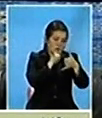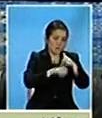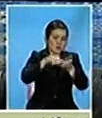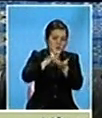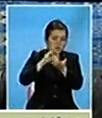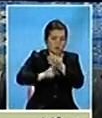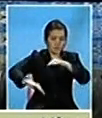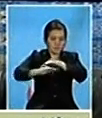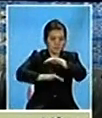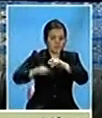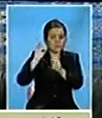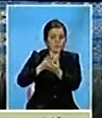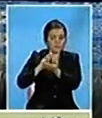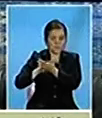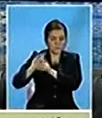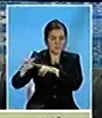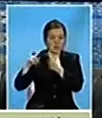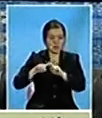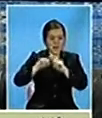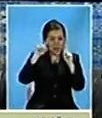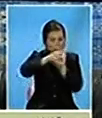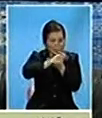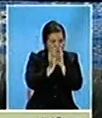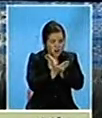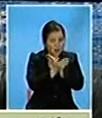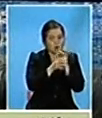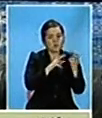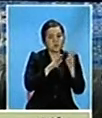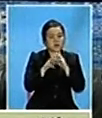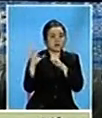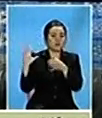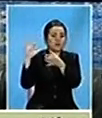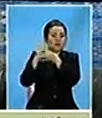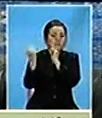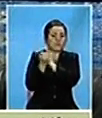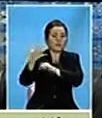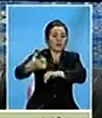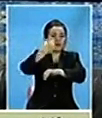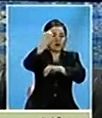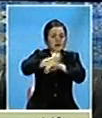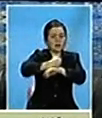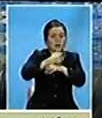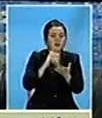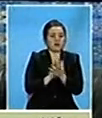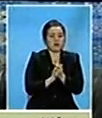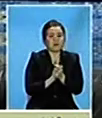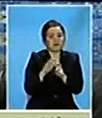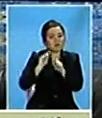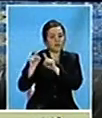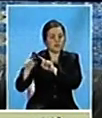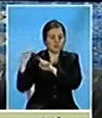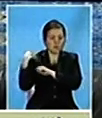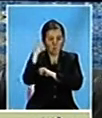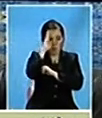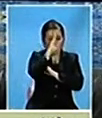ขีดความสามารถของหน่วยงานหลักกลับไปทำหน้าที่สอดรับกับทางการเมืองกลับไปทำหน้าที่จับชายหรือทำหน้าที่บางครั้งเลอะเทอะ